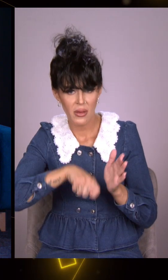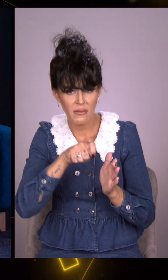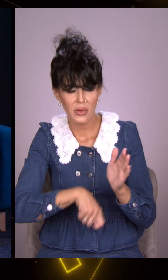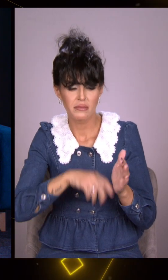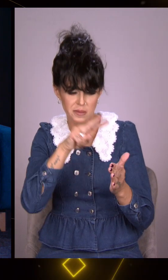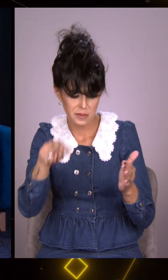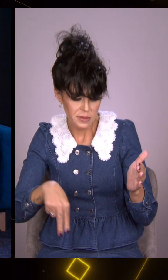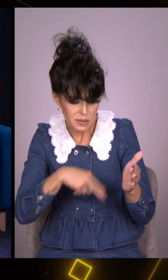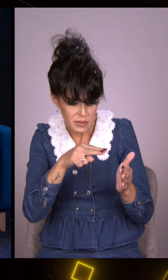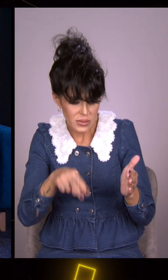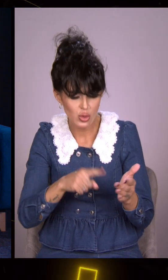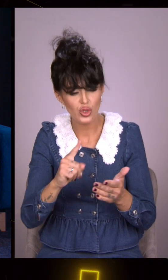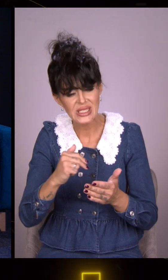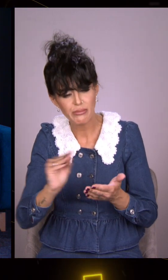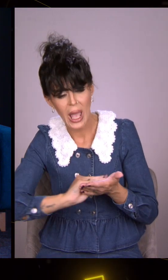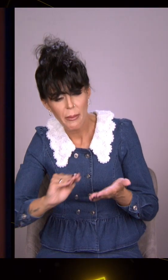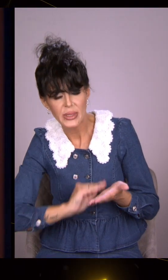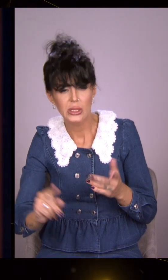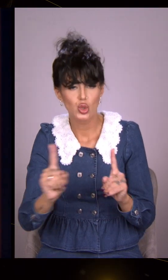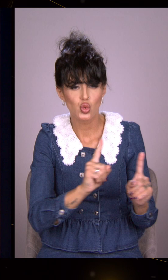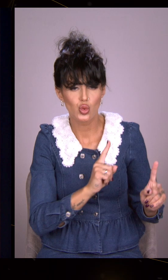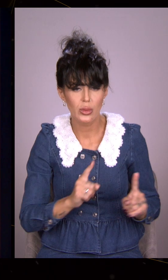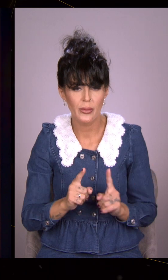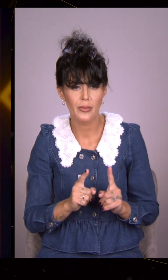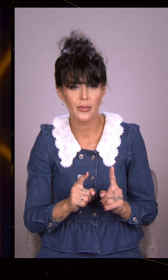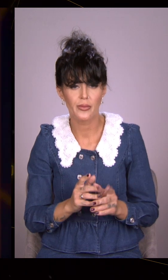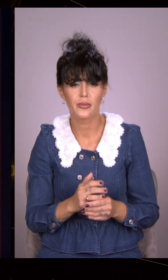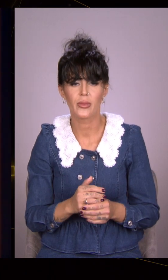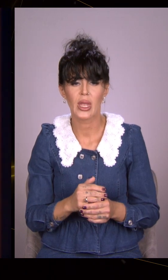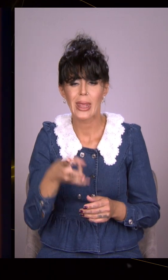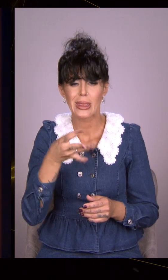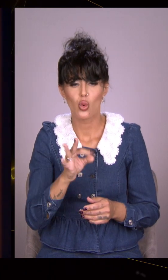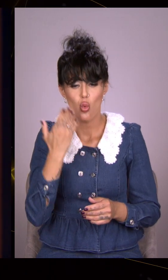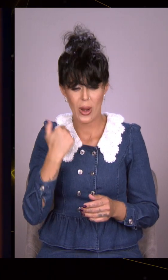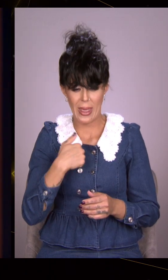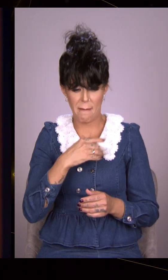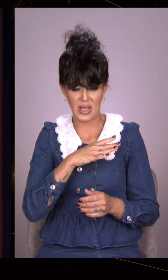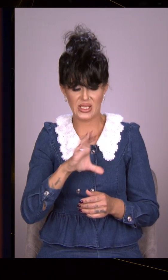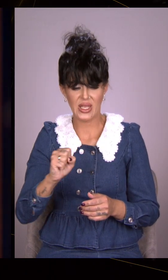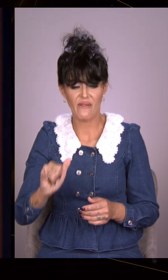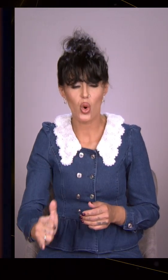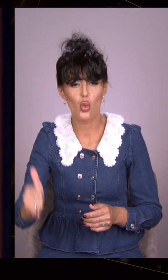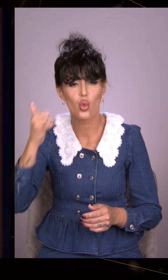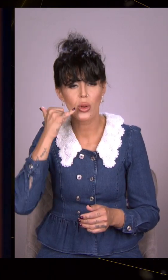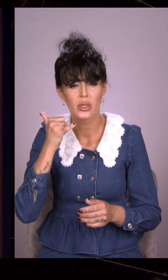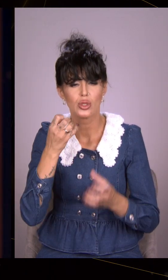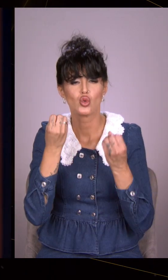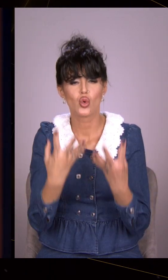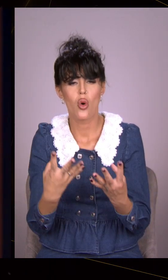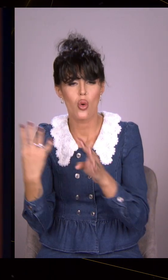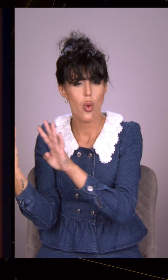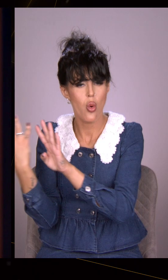Перевірили, подивилися, записи подивились. Але коли я телефонувала, розказувала, скільки колон іде,